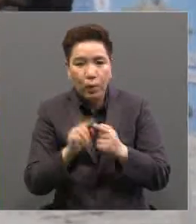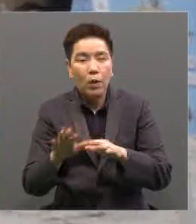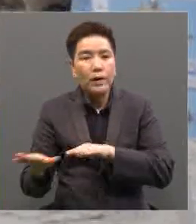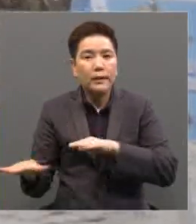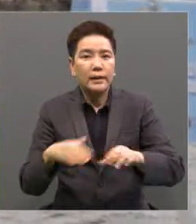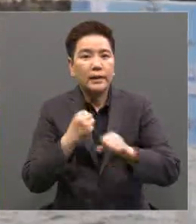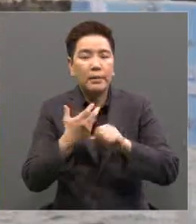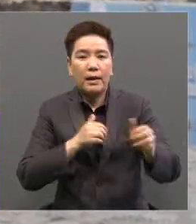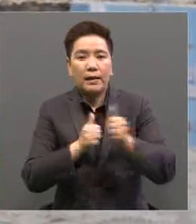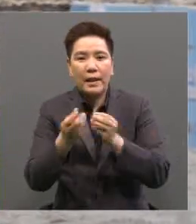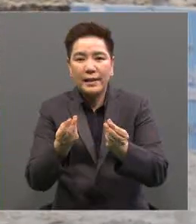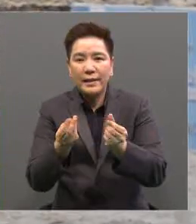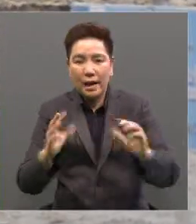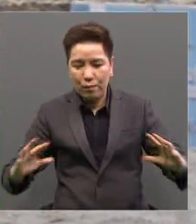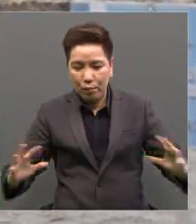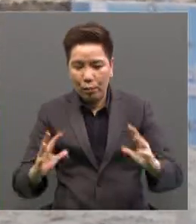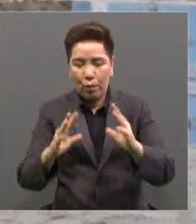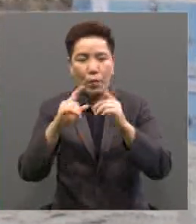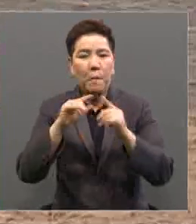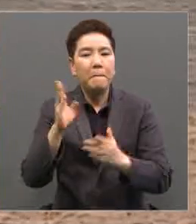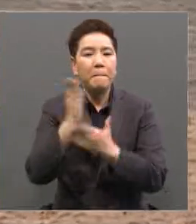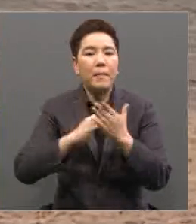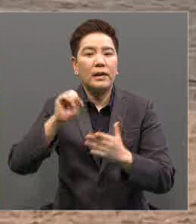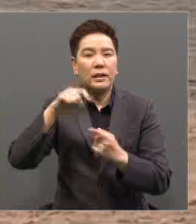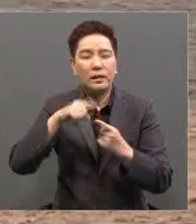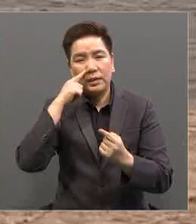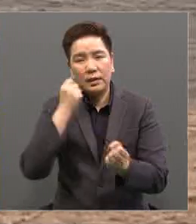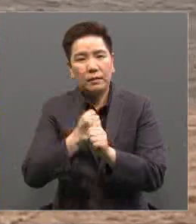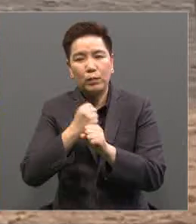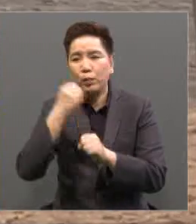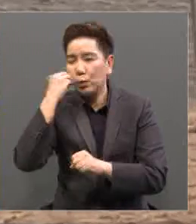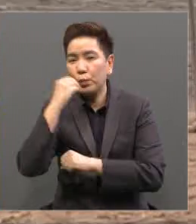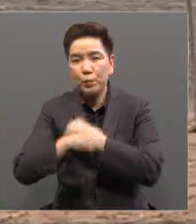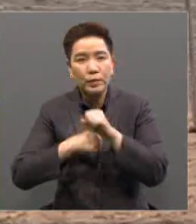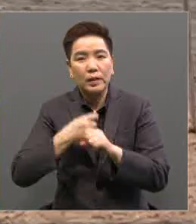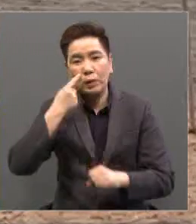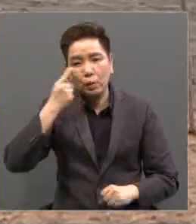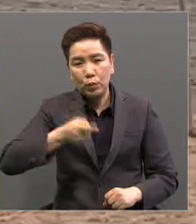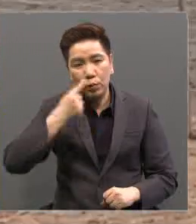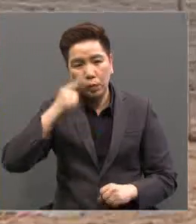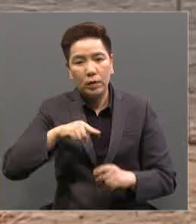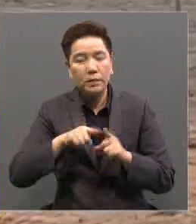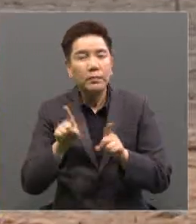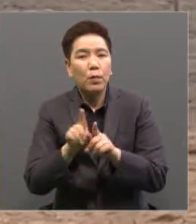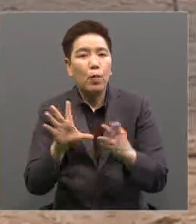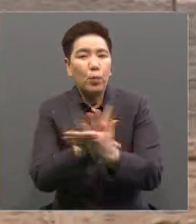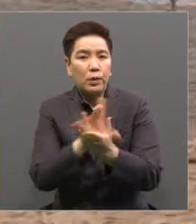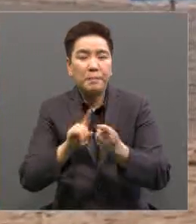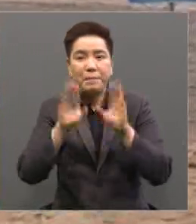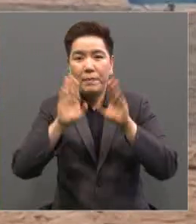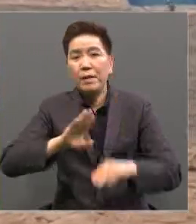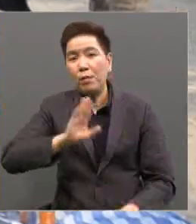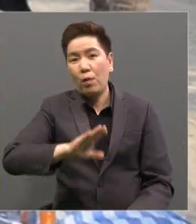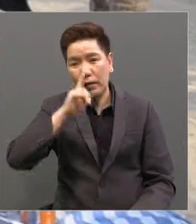จัดกิจกรรมประกวดเกาะพระทรายวันไหลบางแสนซึ่งเป็นประเพณีที่มีการจัดขึ้นเป็นประจำทุกปีเพื่อที่จะอนุรักษ์ส่งเสริมวัฒนธรรมของไท